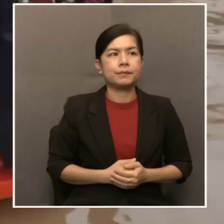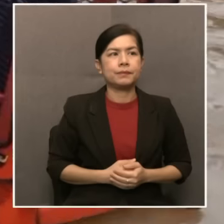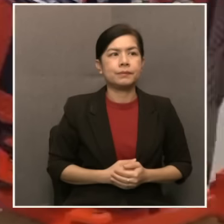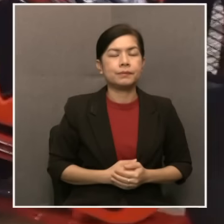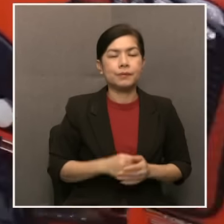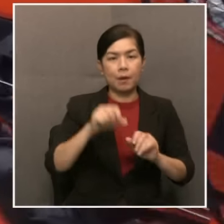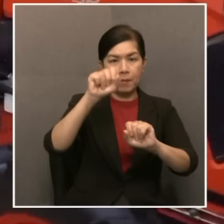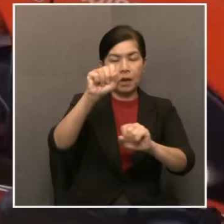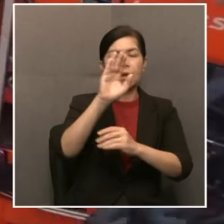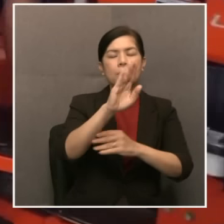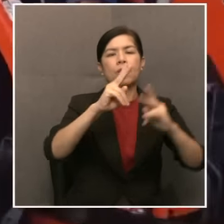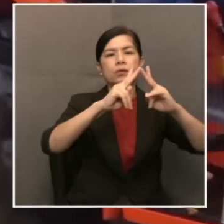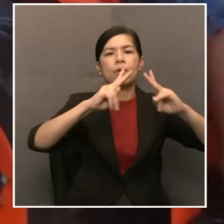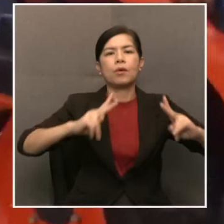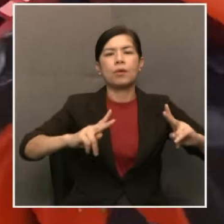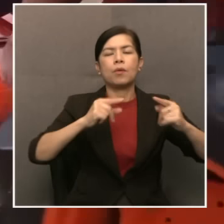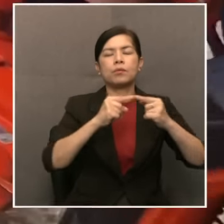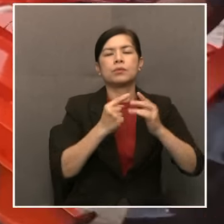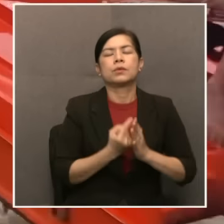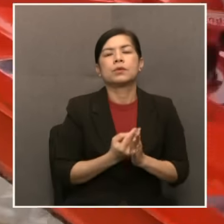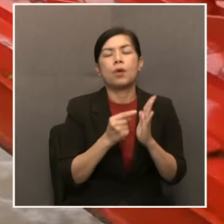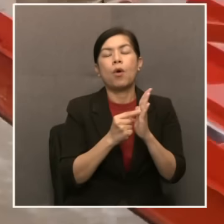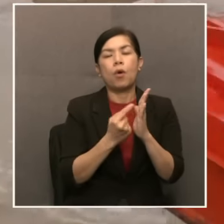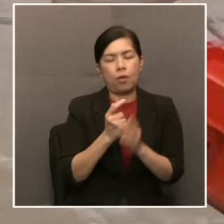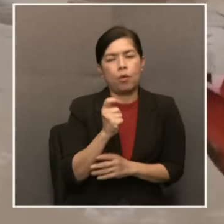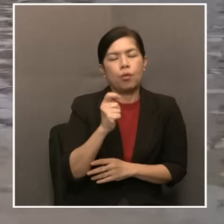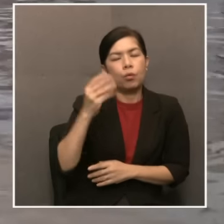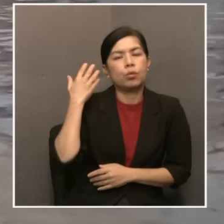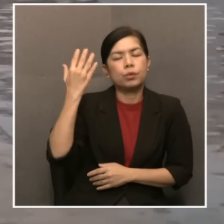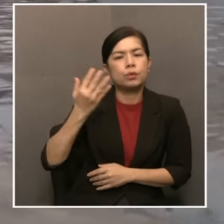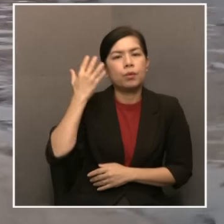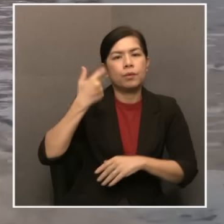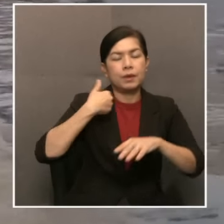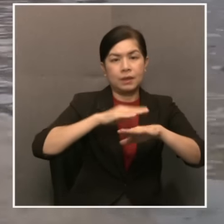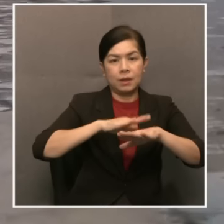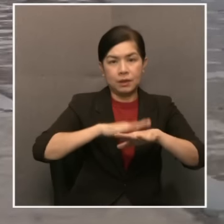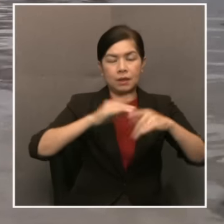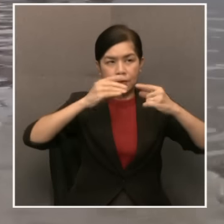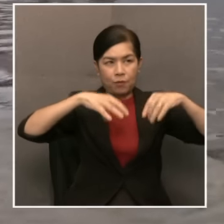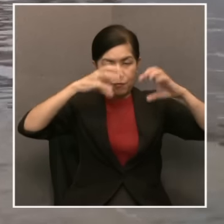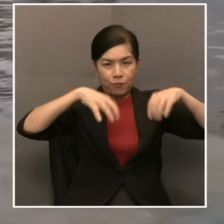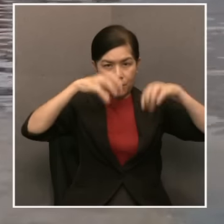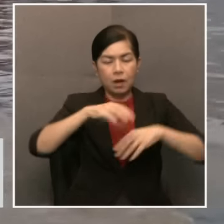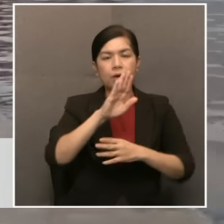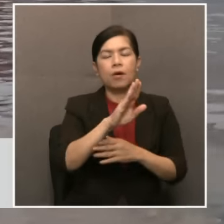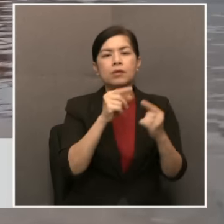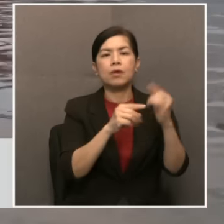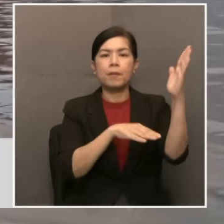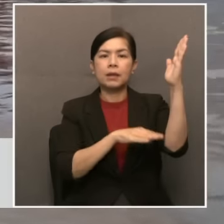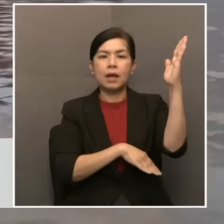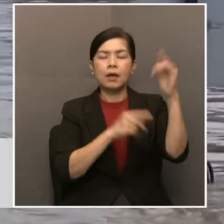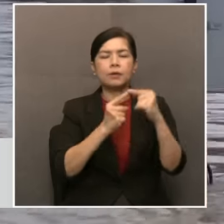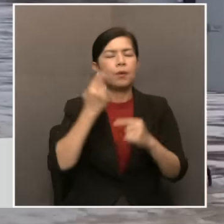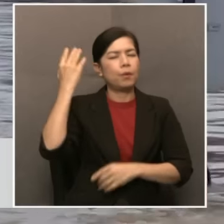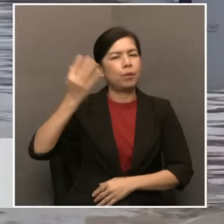ประกาศจากกรมอุตุนิยมวิทยานะคะฉบับที่8เตือนฝนตกหนักบริเวณภาคใต้ค่ะคลื่นลมแรงบริเวณอ่าวไท